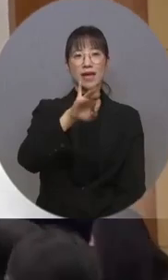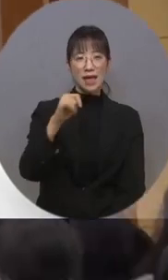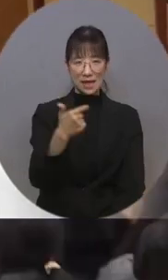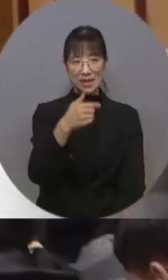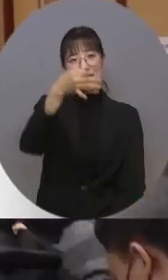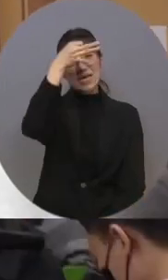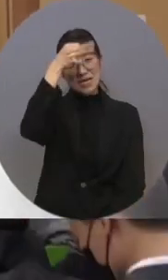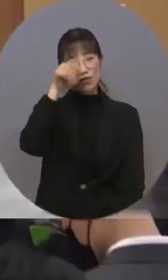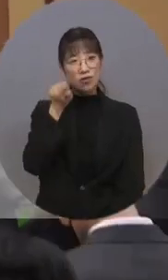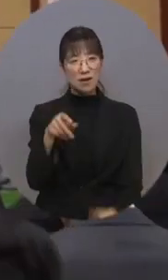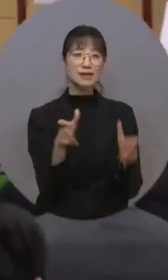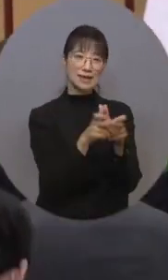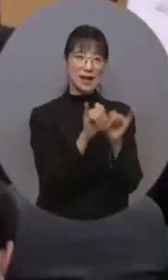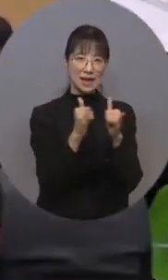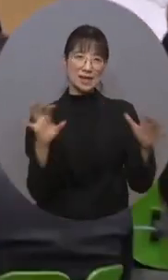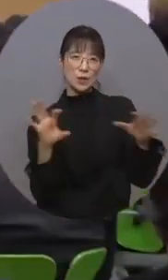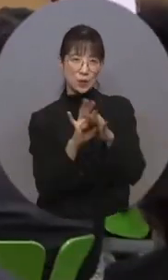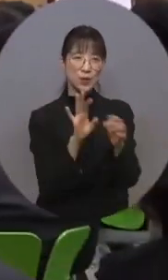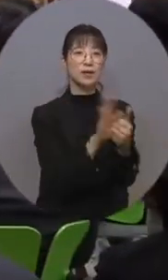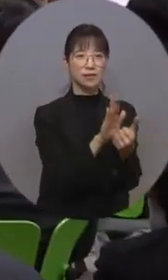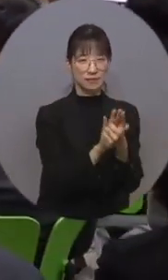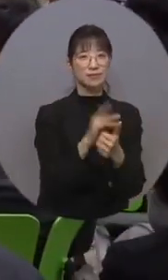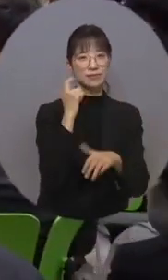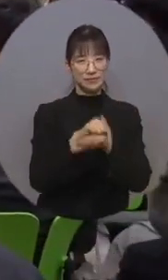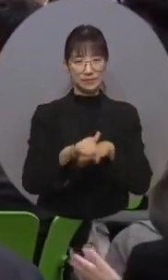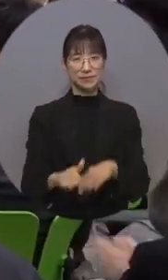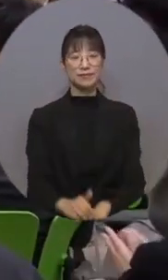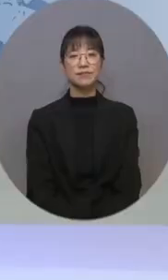등을 장애인에게 지원할 예정입니다.